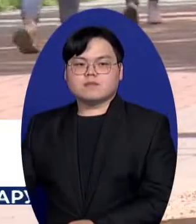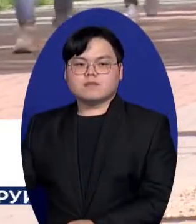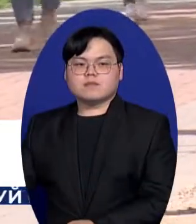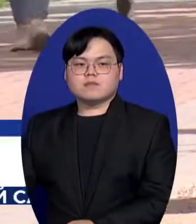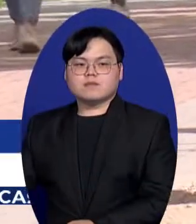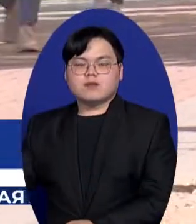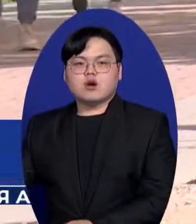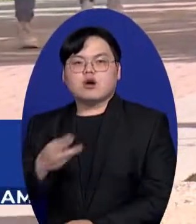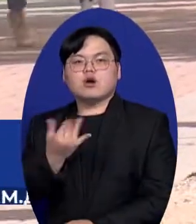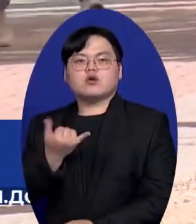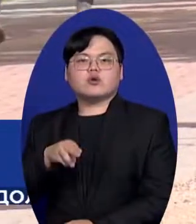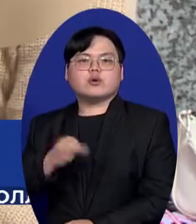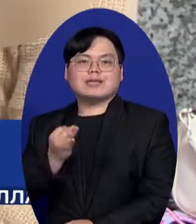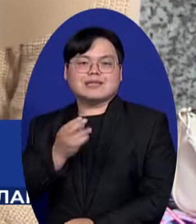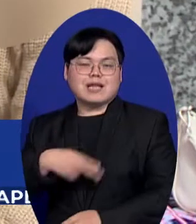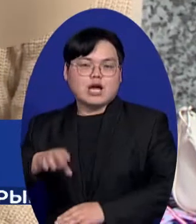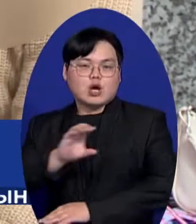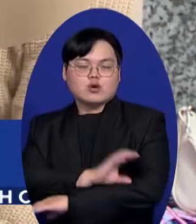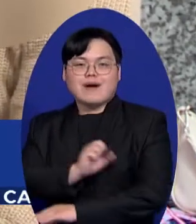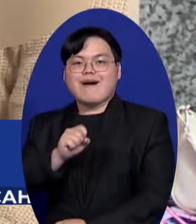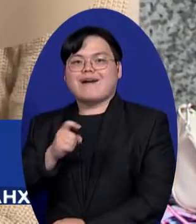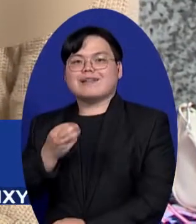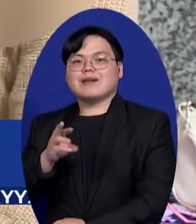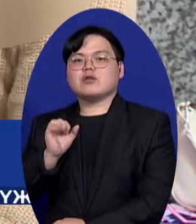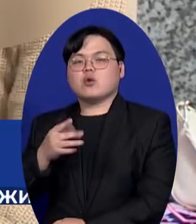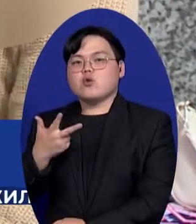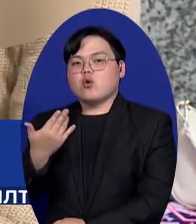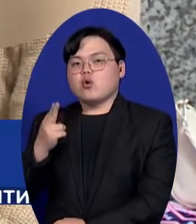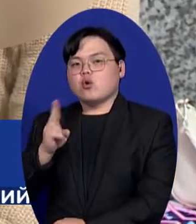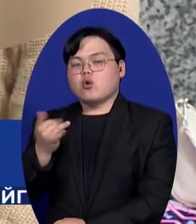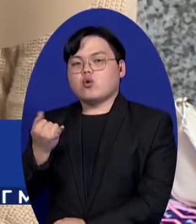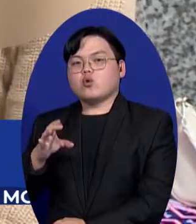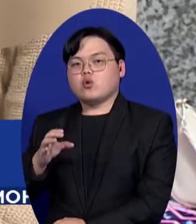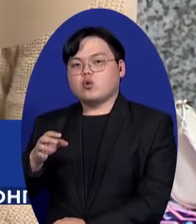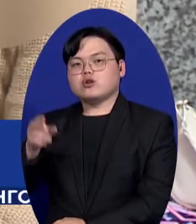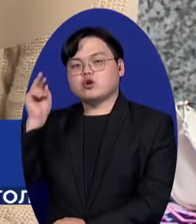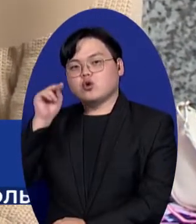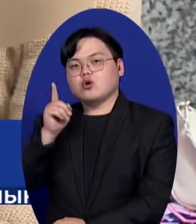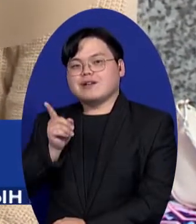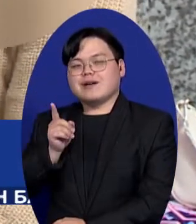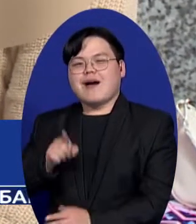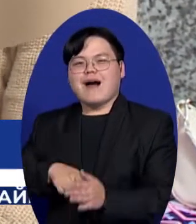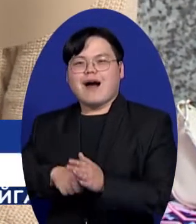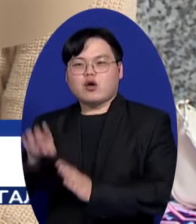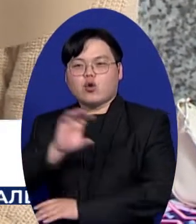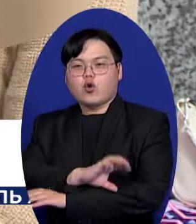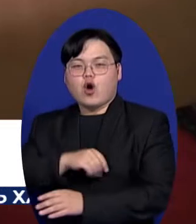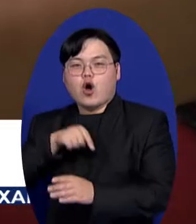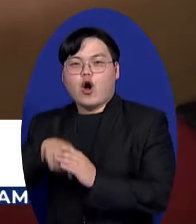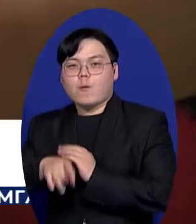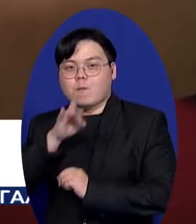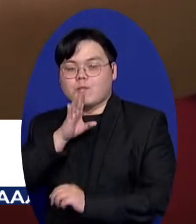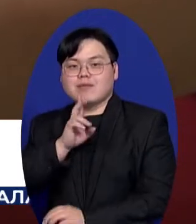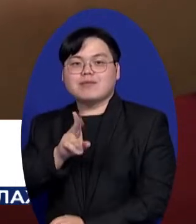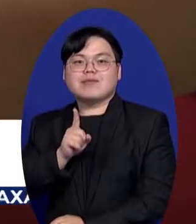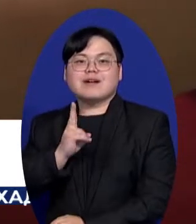Шинжлэх ухааны технологи их сургуулийн архитектурын ангийн 3 дугаар курсын оюутан энэ анх их сургуульд элсэн ороход нэг хэрдээ цагийн төлбөр 90,000